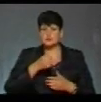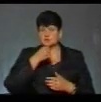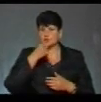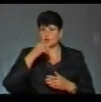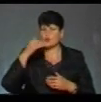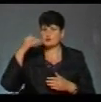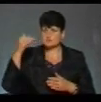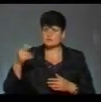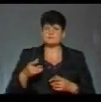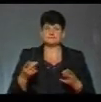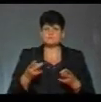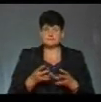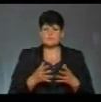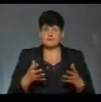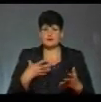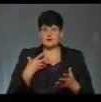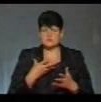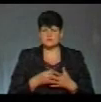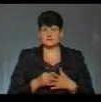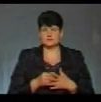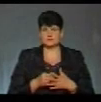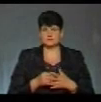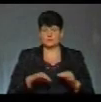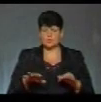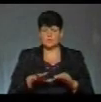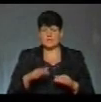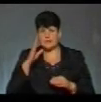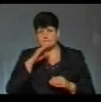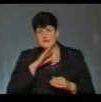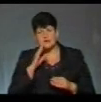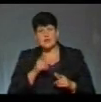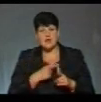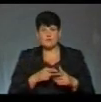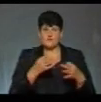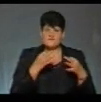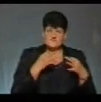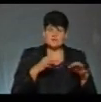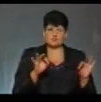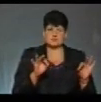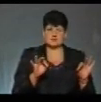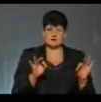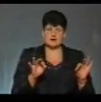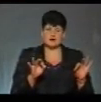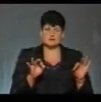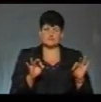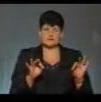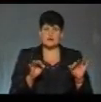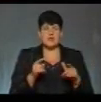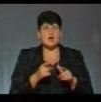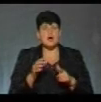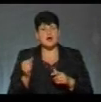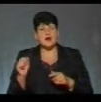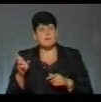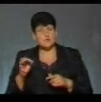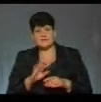вона потребує більше власного простору, і батьки або відпускають на безпечну відстань, або ж не